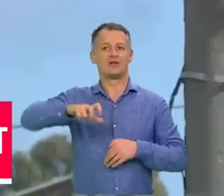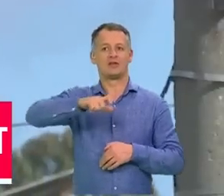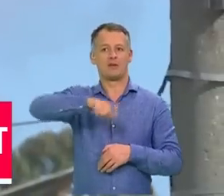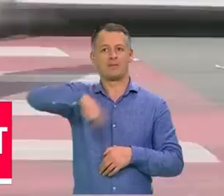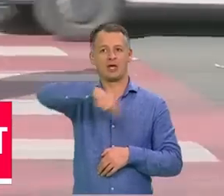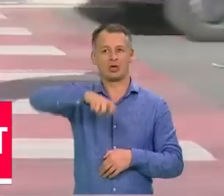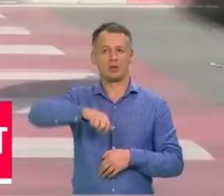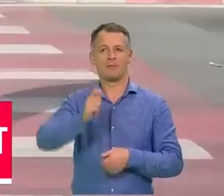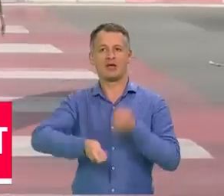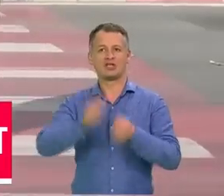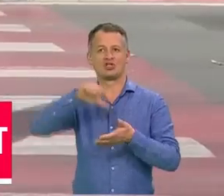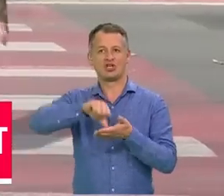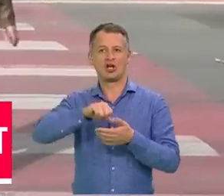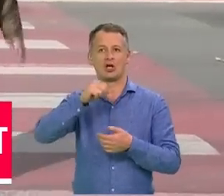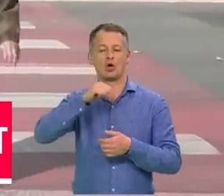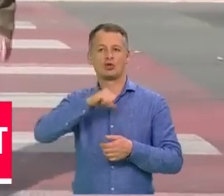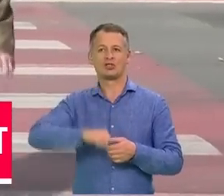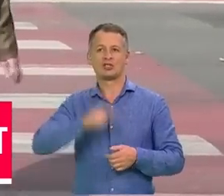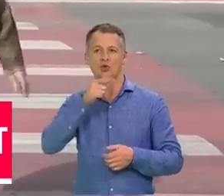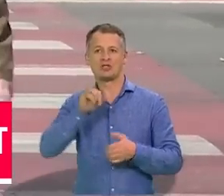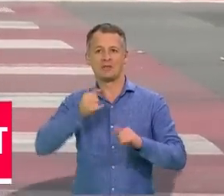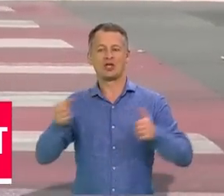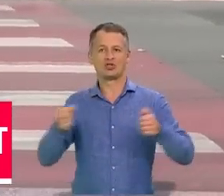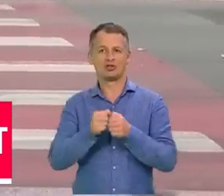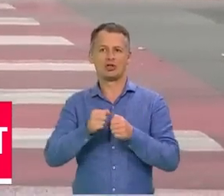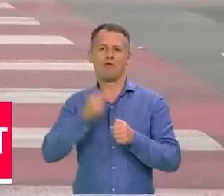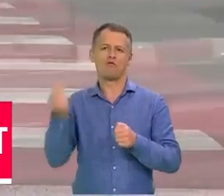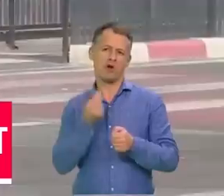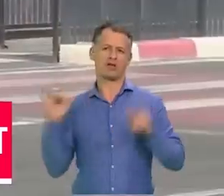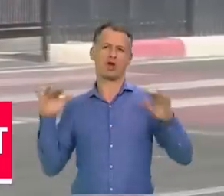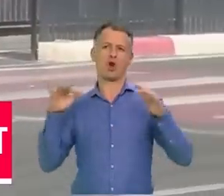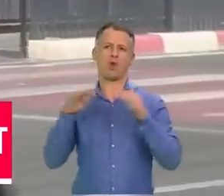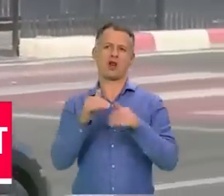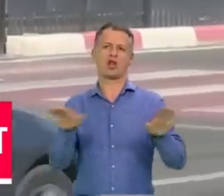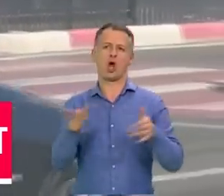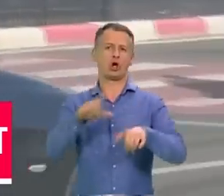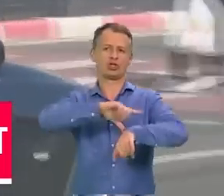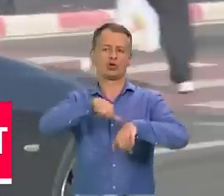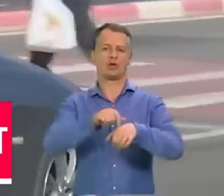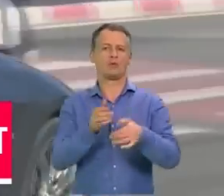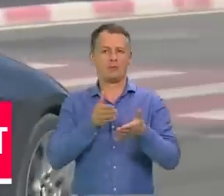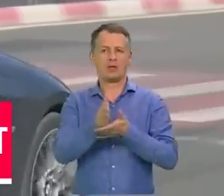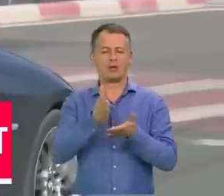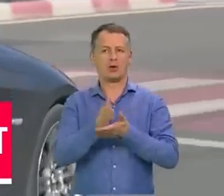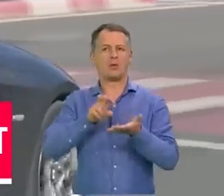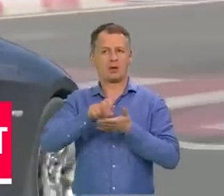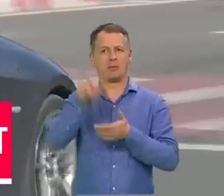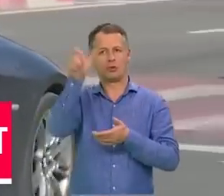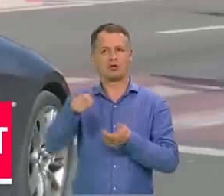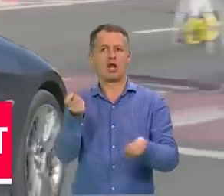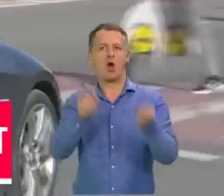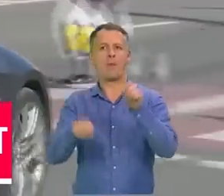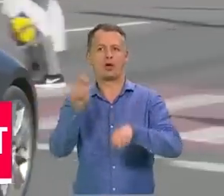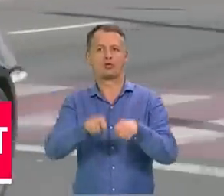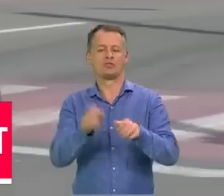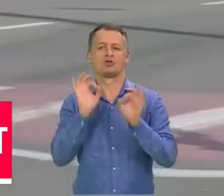a Constanței, acolo unde a avut loc accidentul, este foarte aglomerată la orice oră. Tot timpul este traversată de oameni care merg la cumpărături, mai ales de persoane